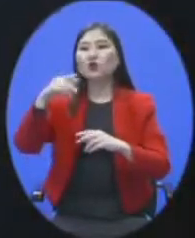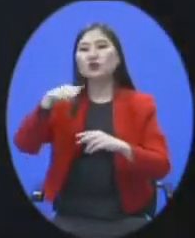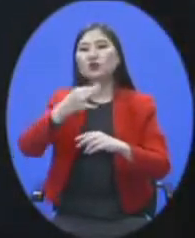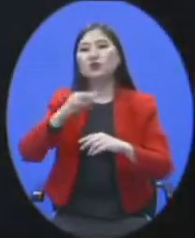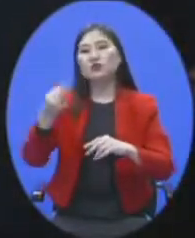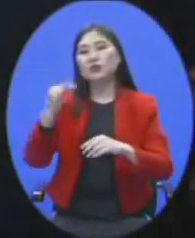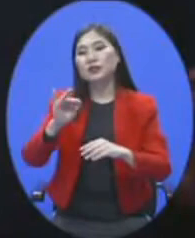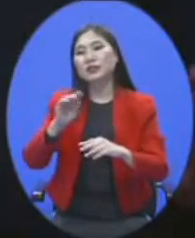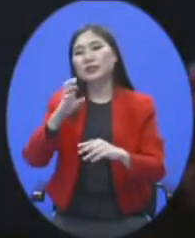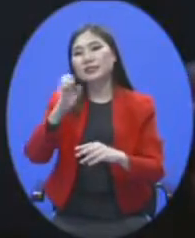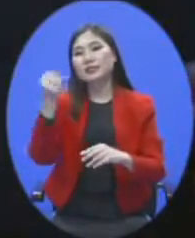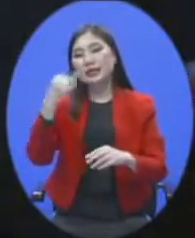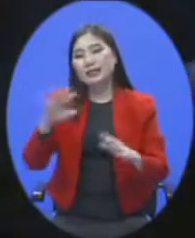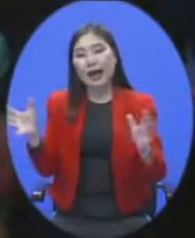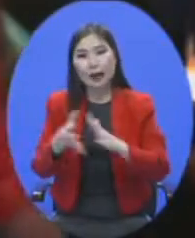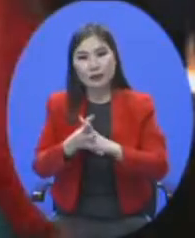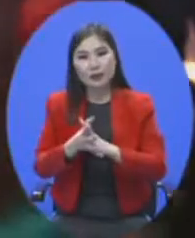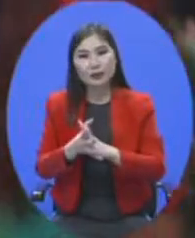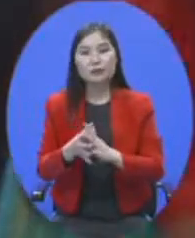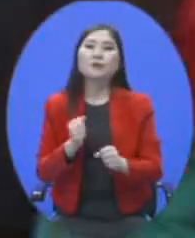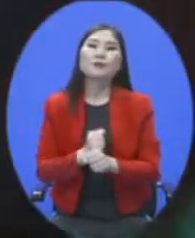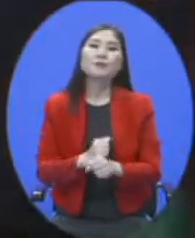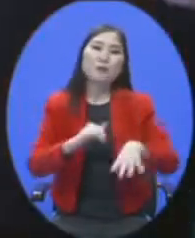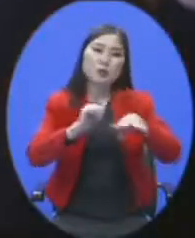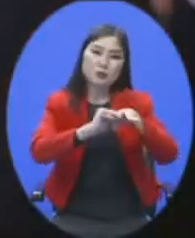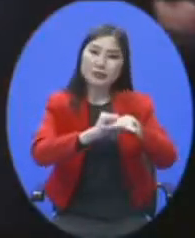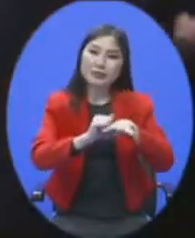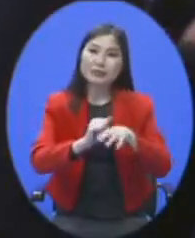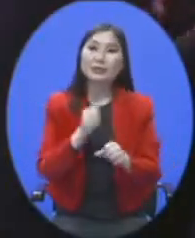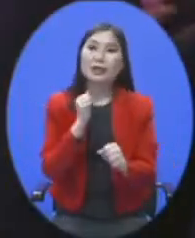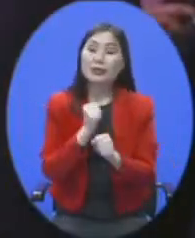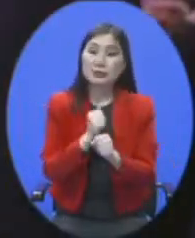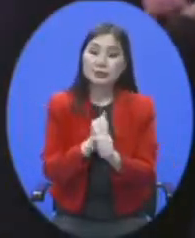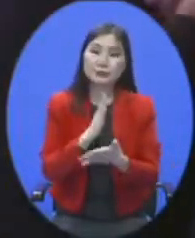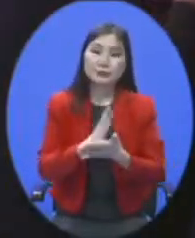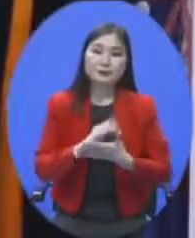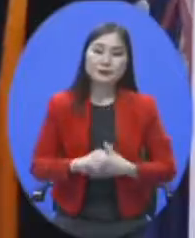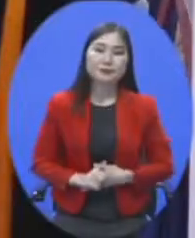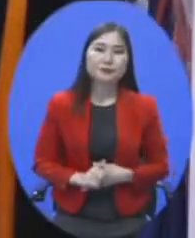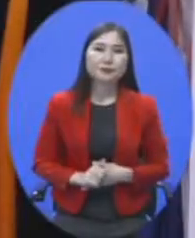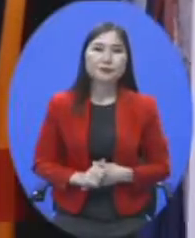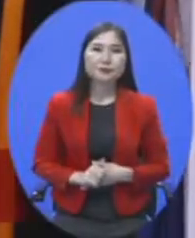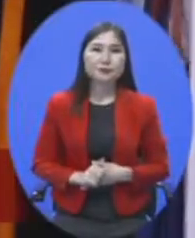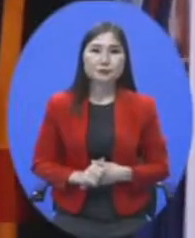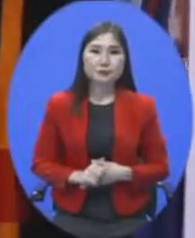удирдлагаар дагалдах байгууллагууд хамтран зохион байгуулахар бэлтгэл ажлууд идэвхтэй хийгдэж байна.